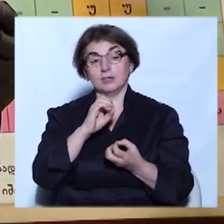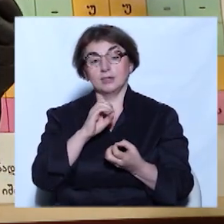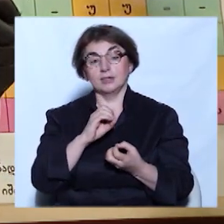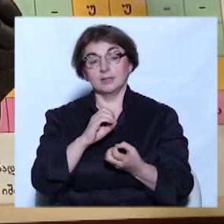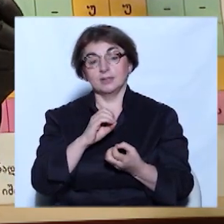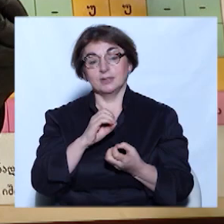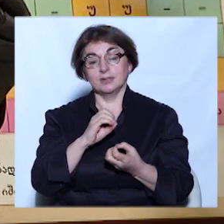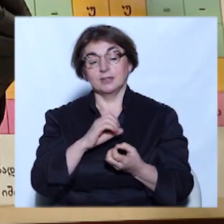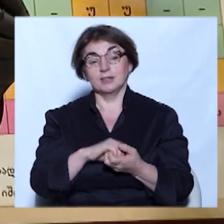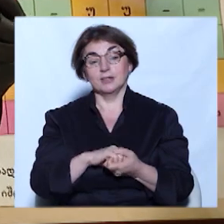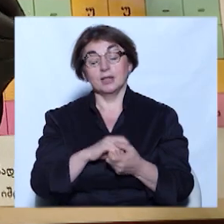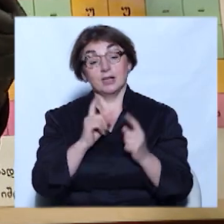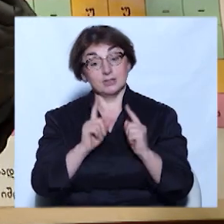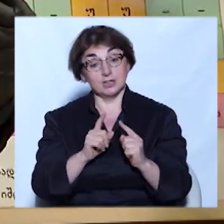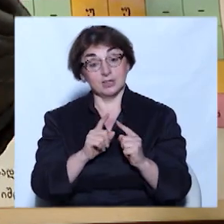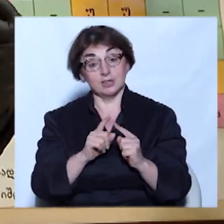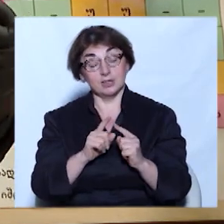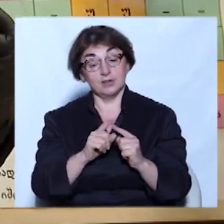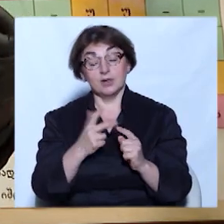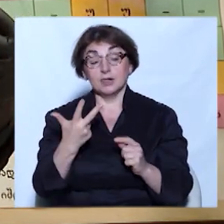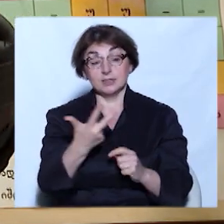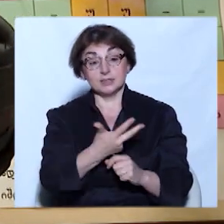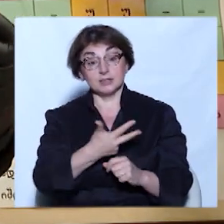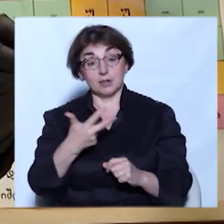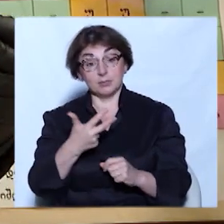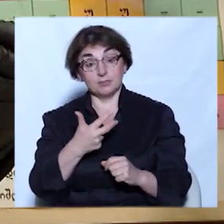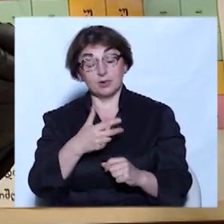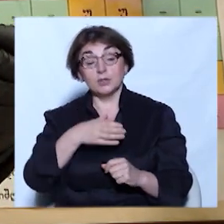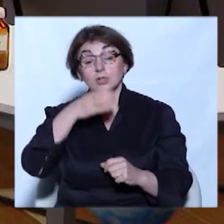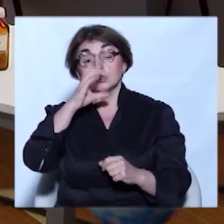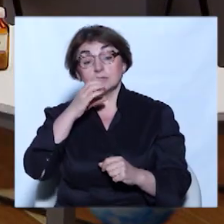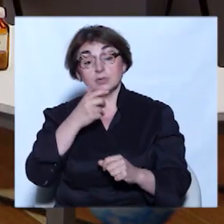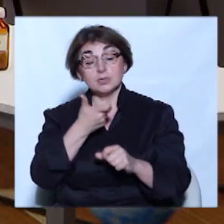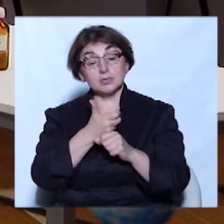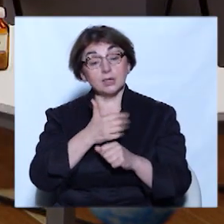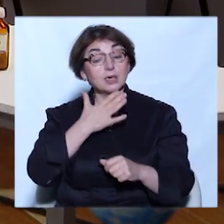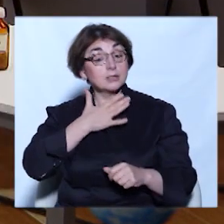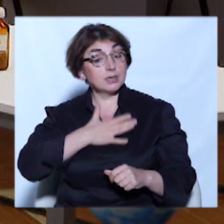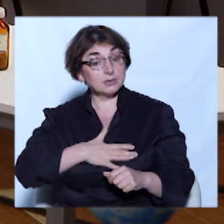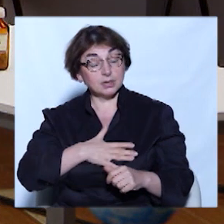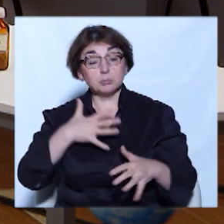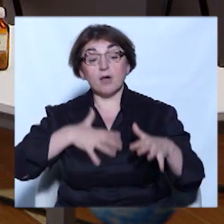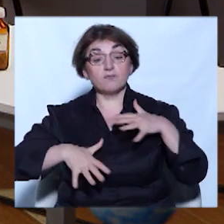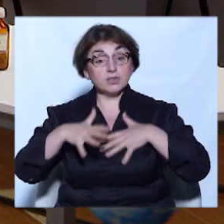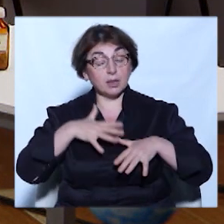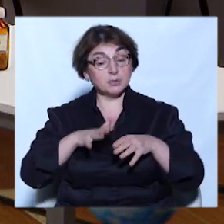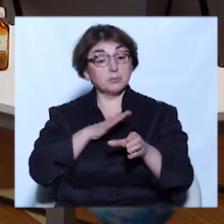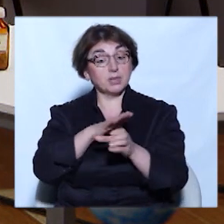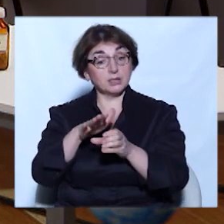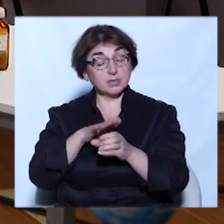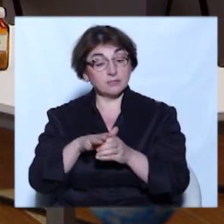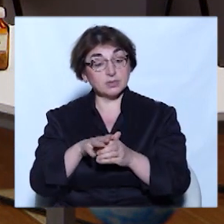ფორთოხლის წვენი. ესე იგი, სამივე წვენი გარდა იმისა, რომ ძალიან სასარგებლოა და ვიტამინებით არის